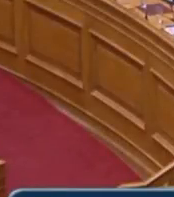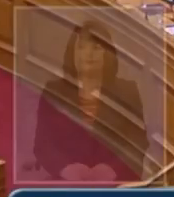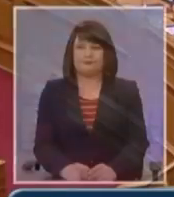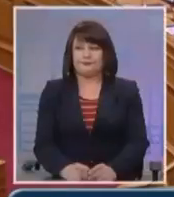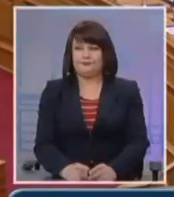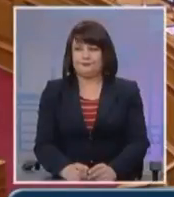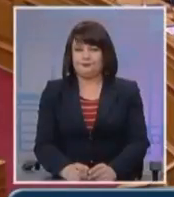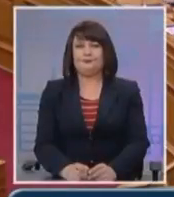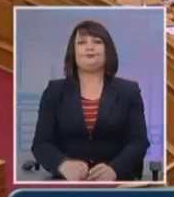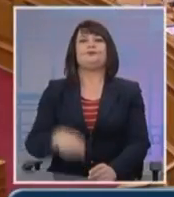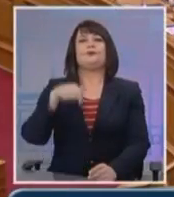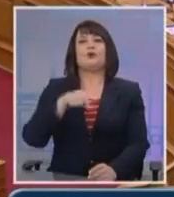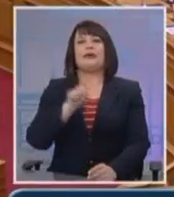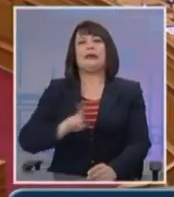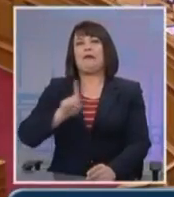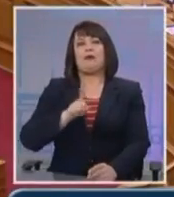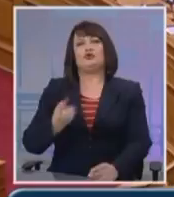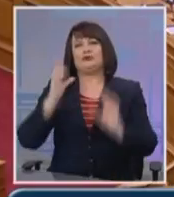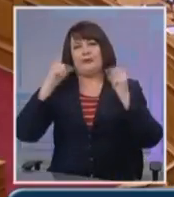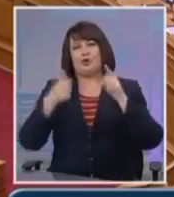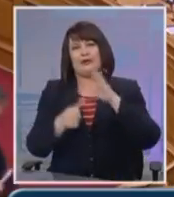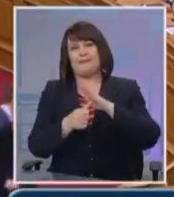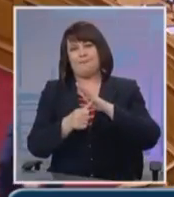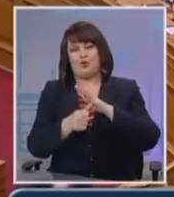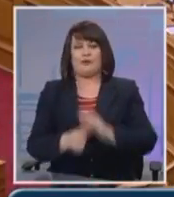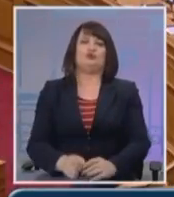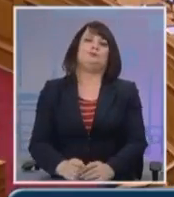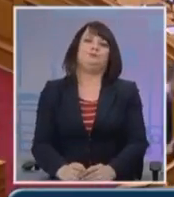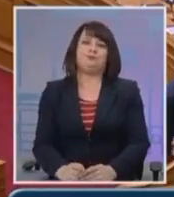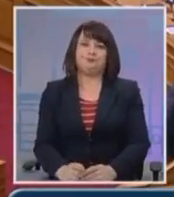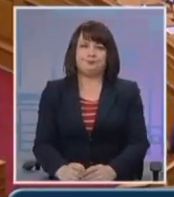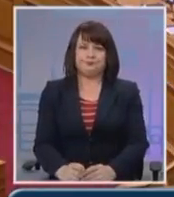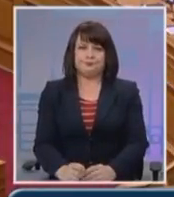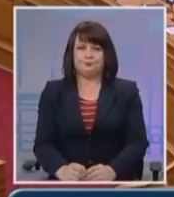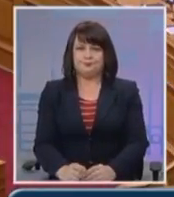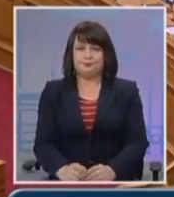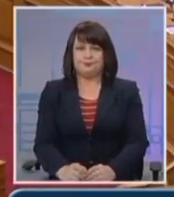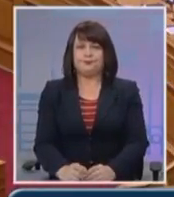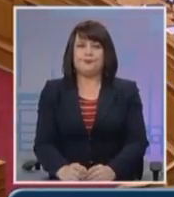Το λόγο έχει ο κύριος Κυριάκος Μητσοτάκης, αρχηγός της Νέας Δημοκρατίας.